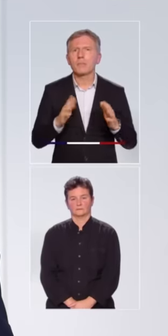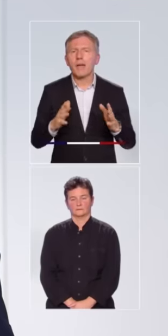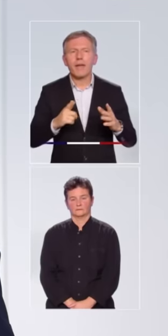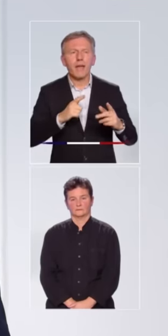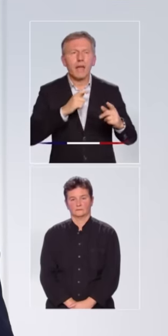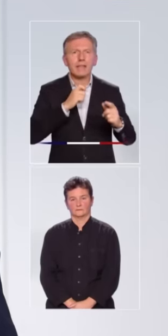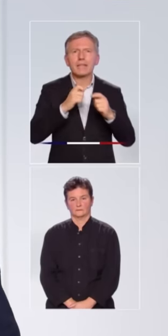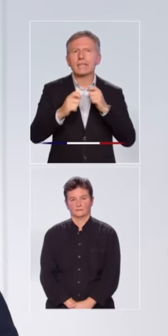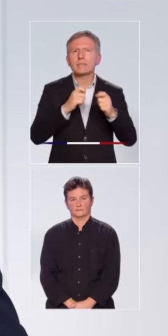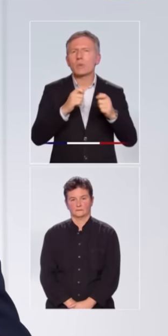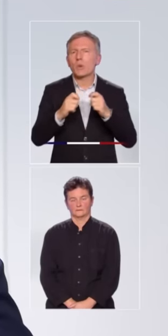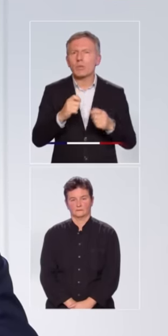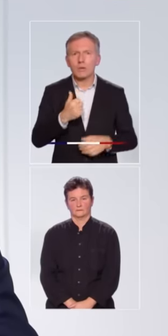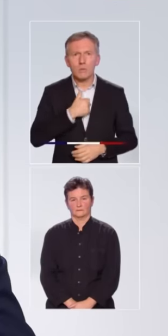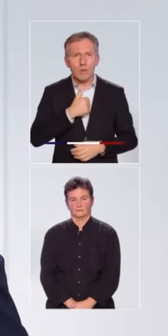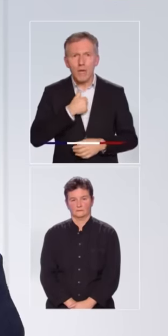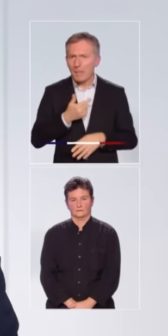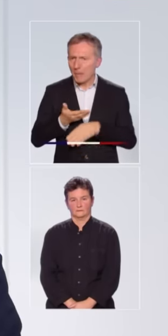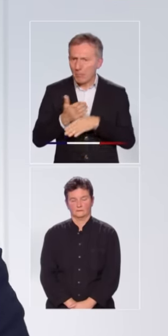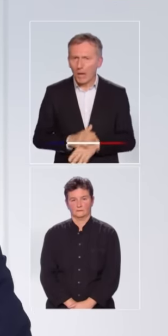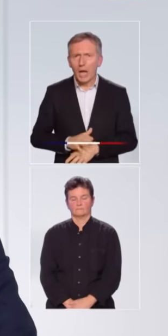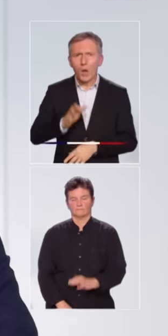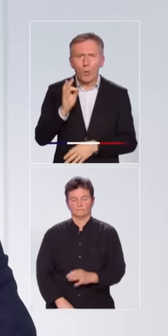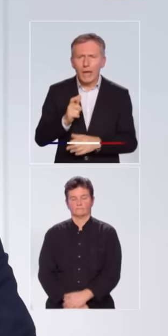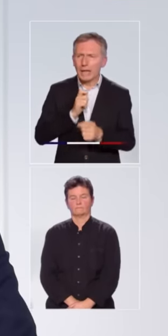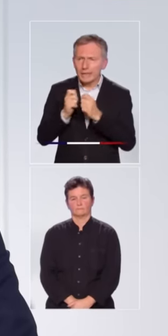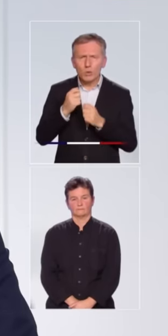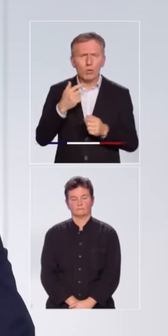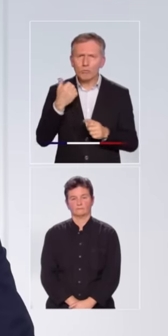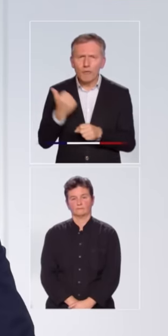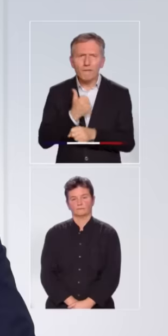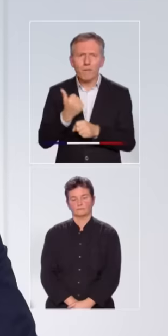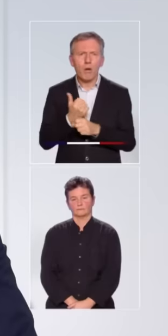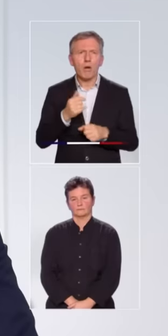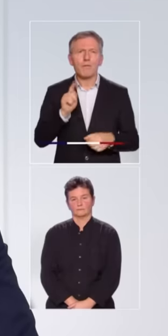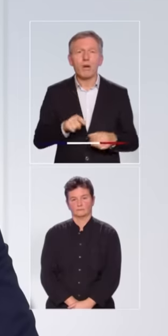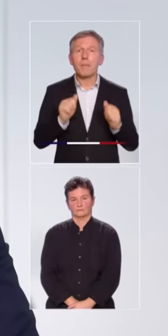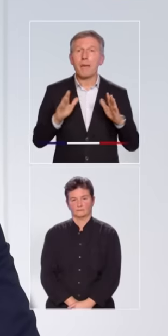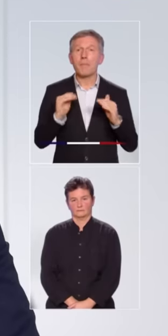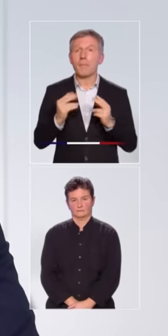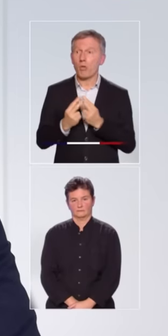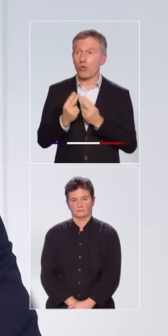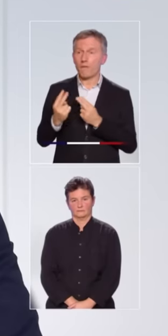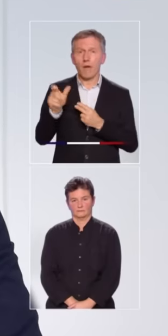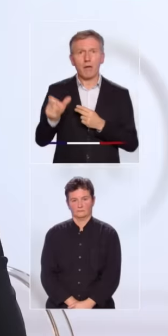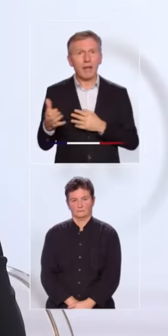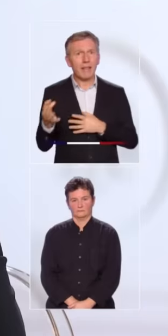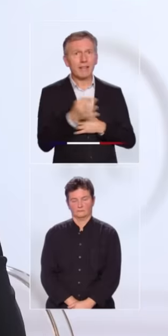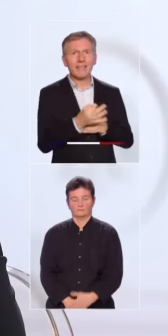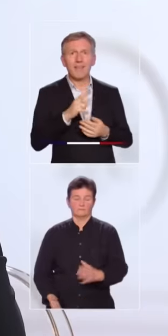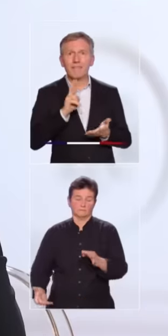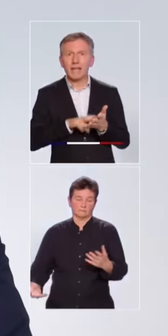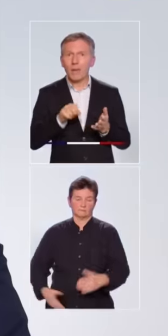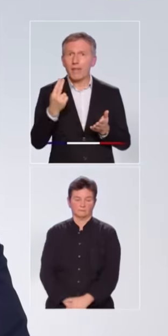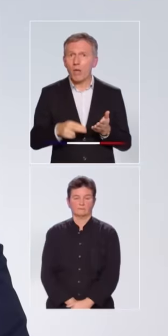discussions, je suis tout à fait prêt à les mener, à tout moment. Mais encore faut-il qu'on ait face à nous quelqu'un qui dit la vérité et dont